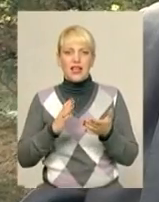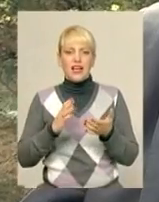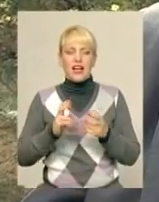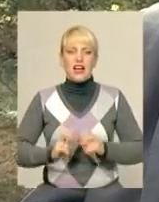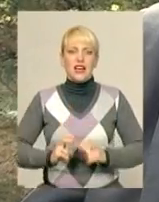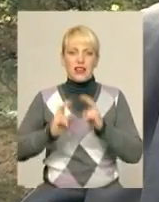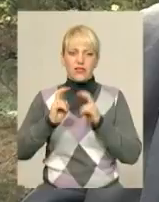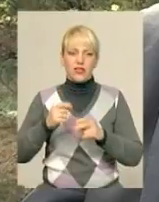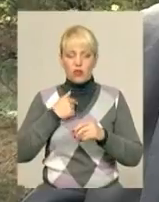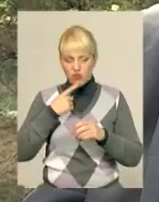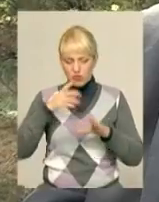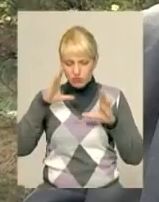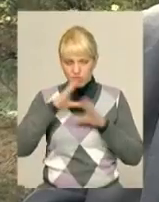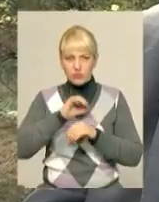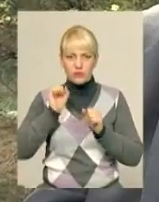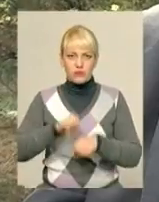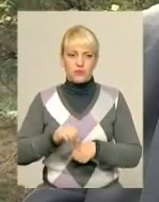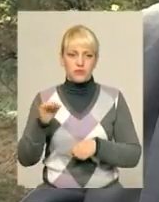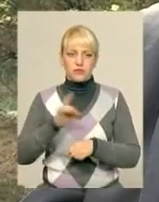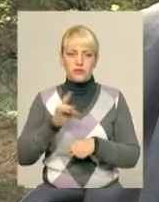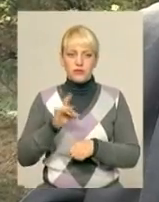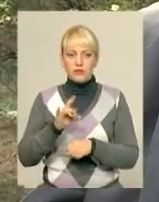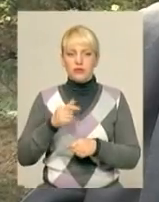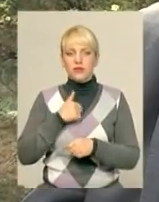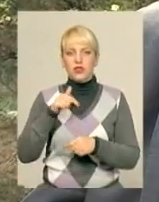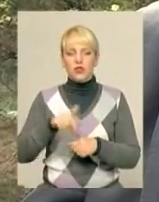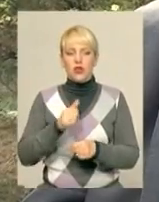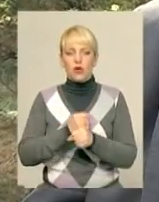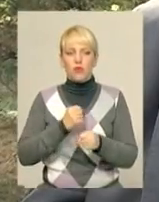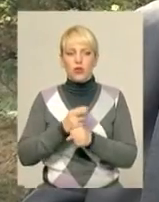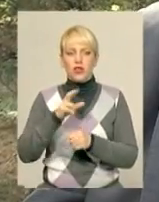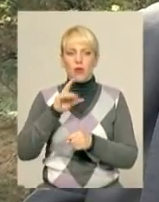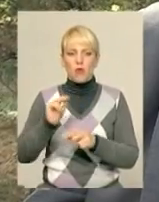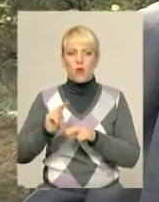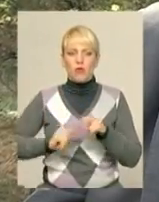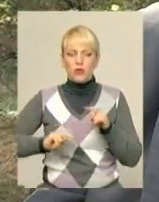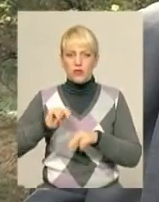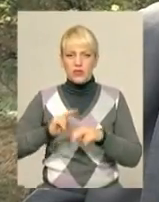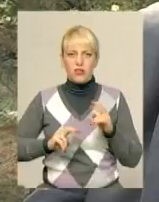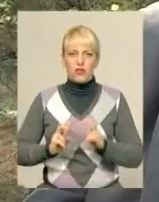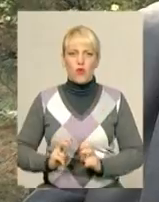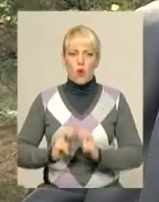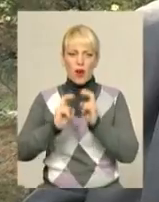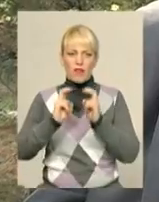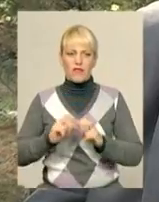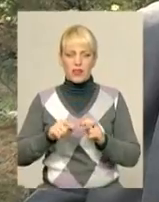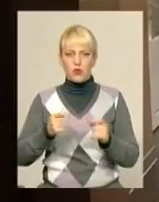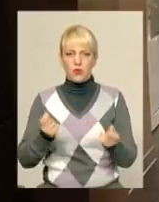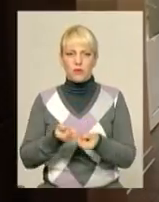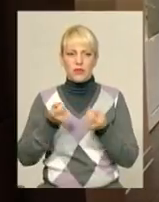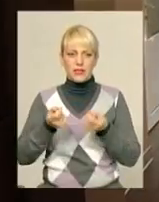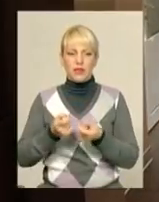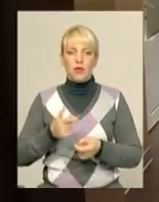Я кажу, ми вписуємося в цей проєм. Тобто роботи по самому будівництву ліфта тут мізір.